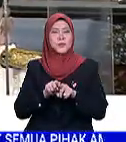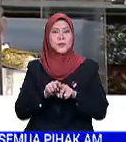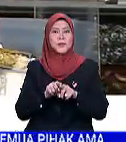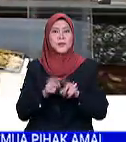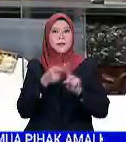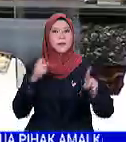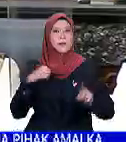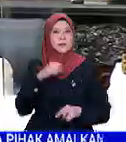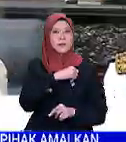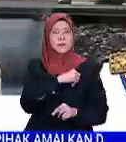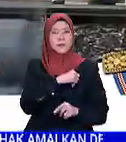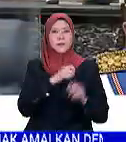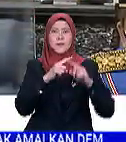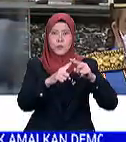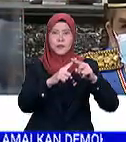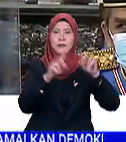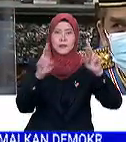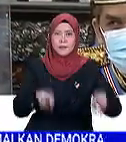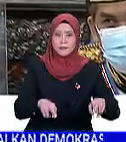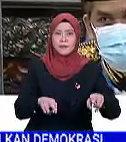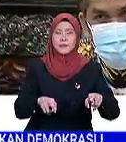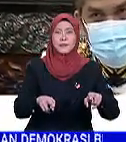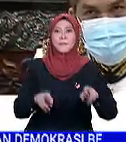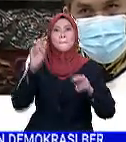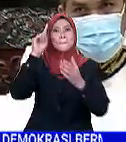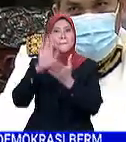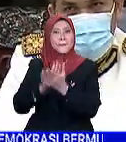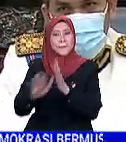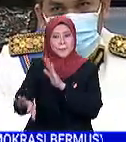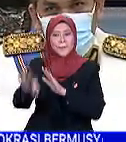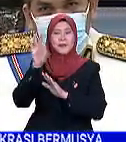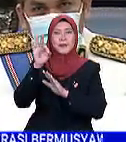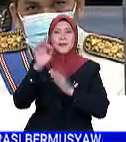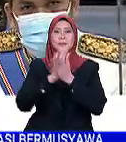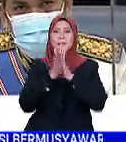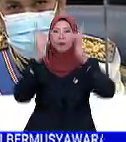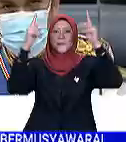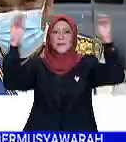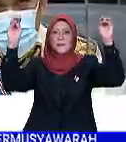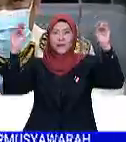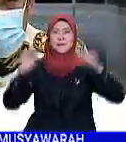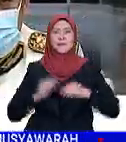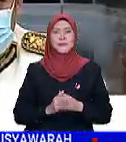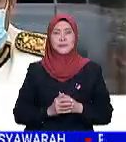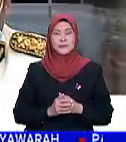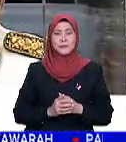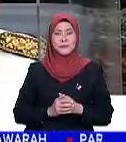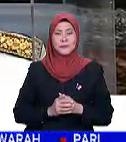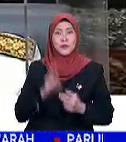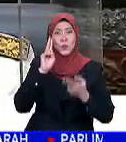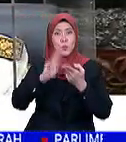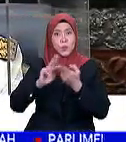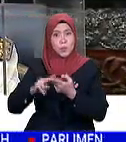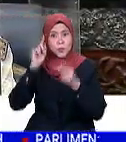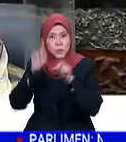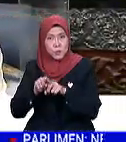Rakyat yang diberi kepercayaan untuk dilantik sebagai Perdana Menteri. Menerusi surat-surat